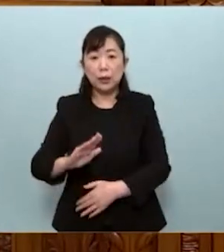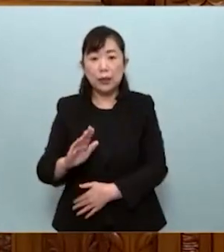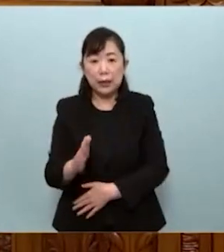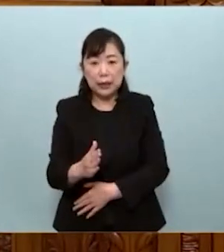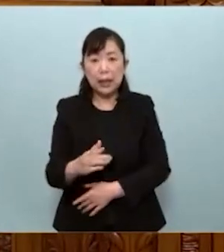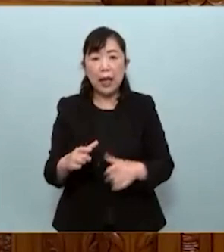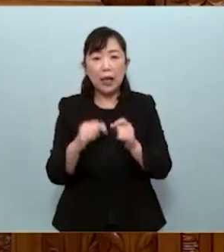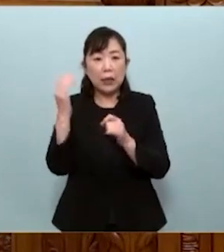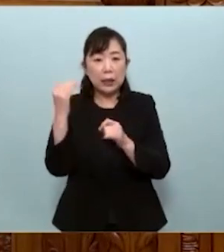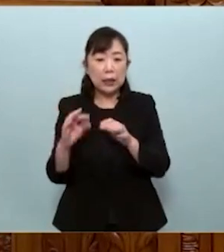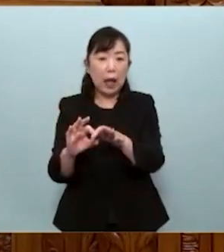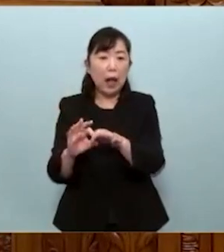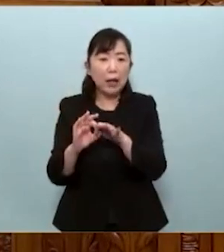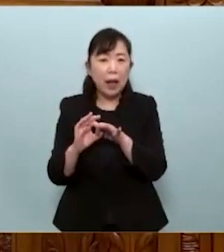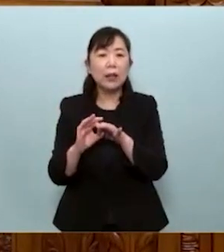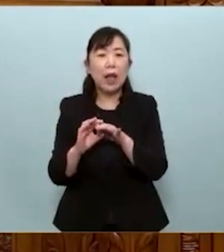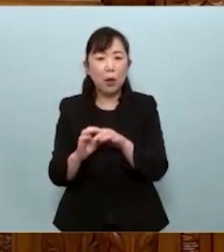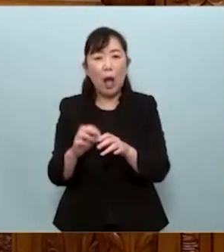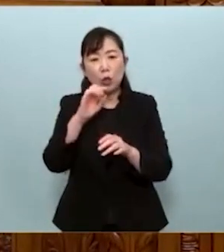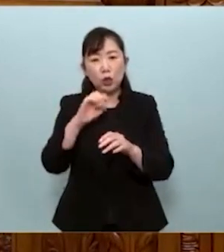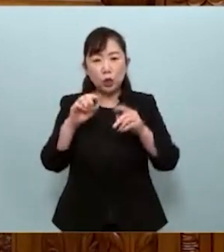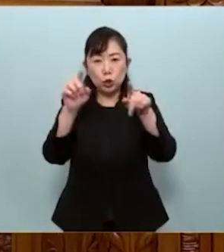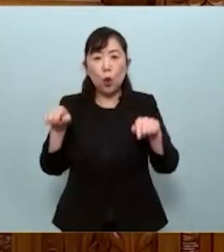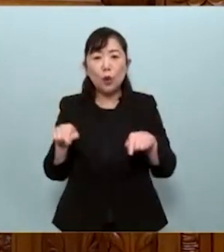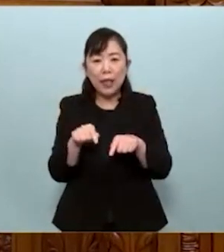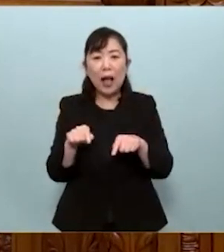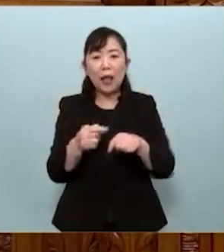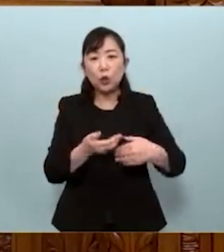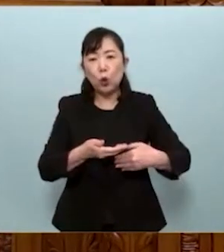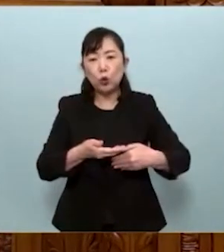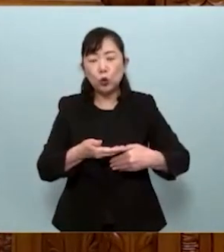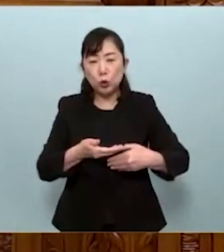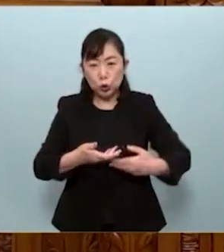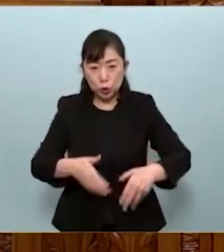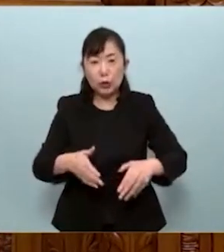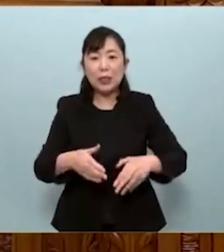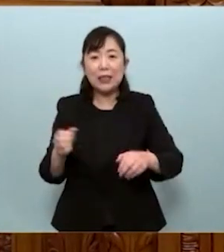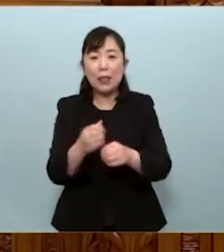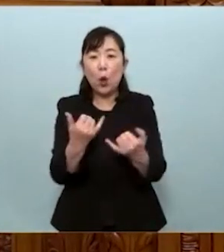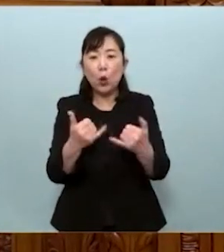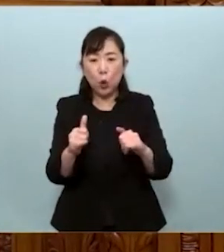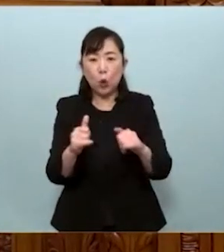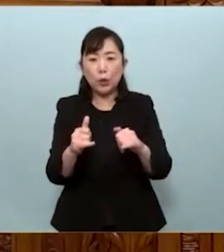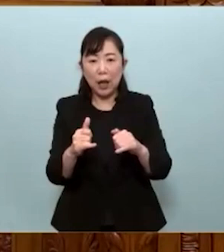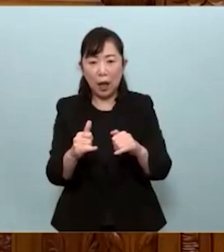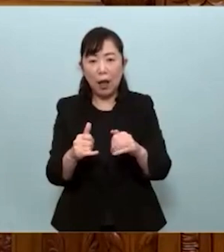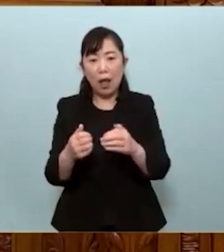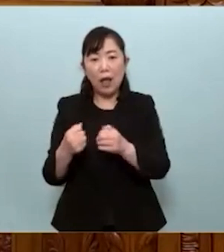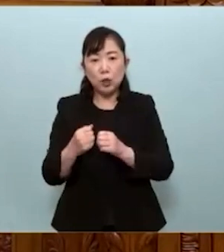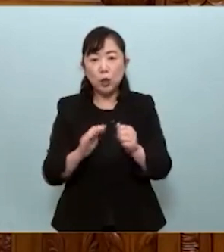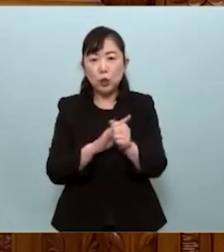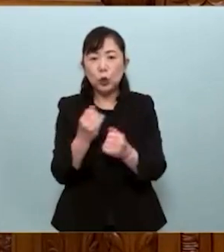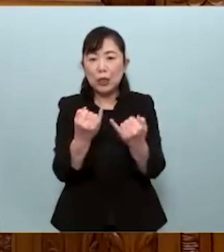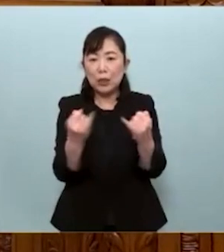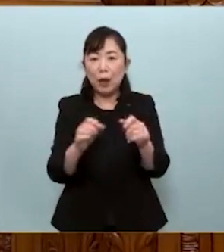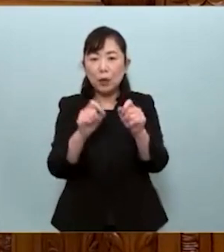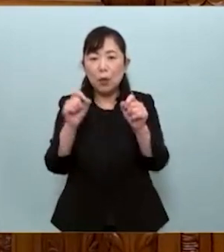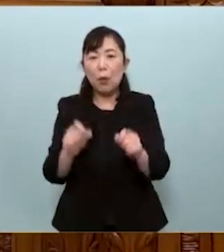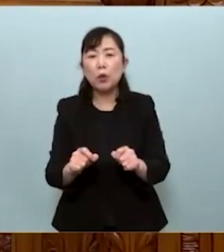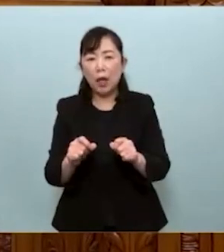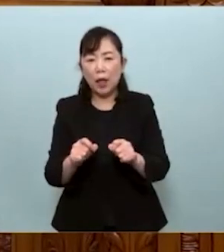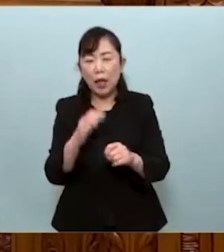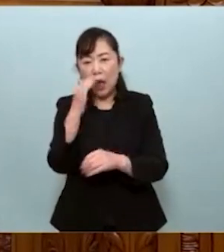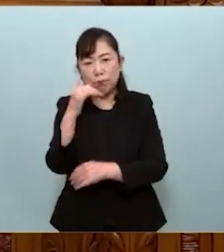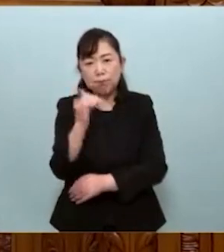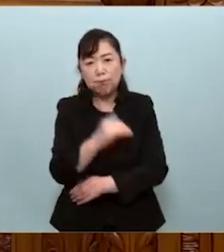日韓関係は旧朝鮮半島出身労働者や元慰安婦をめぐる問題で冷え込んでおります。東京オリ